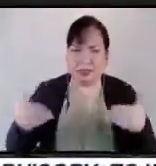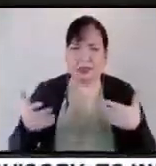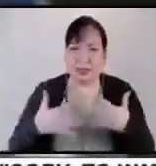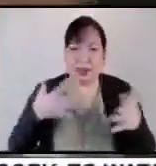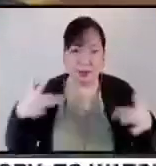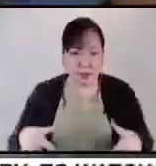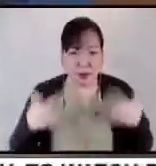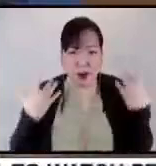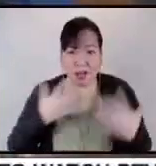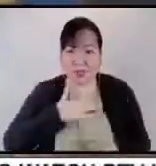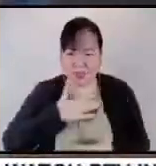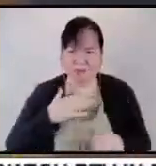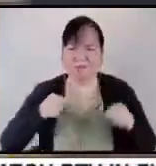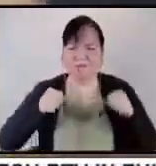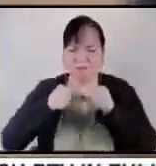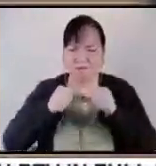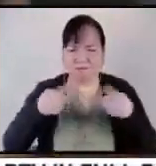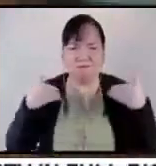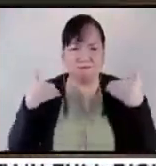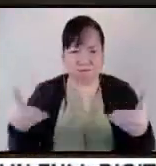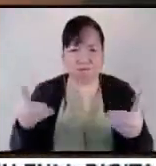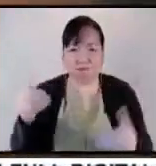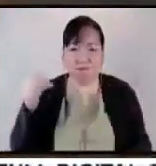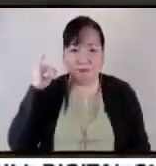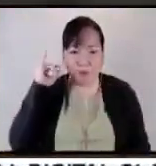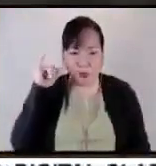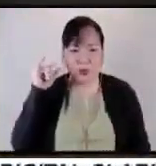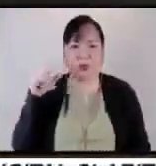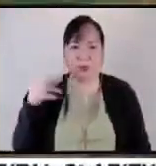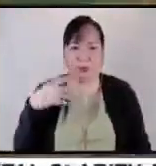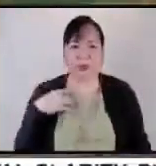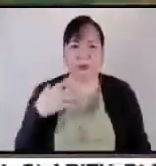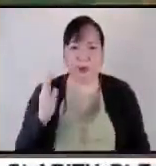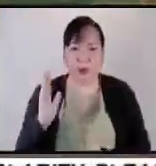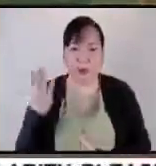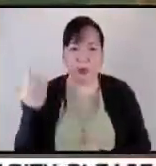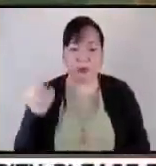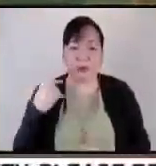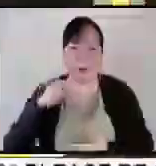Eunice Amonte para sa Morning Show ng Bayan, Rise and Shine Pilipinas.